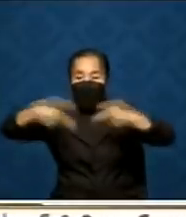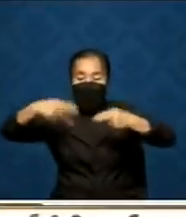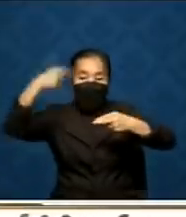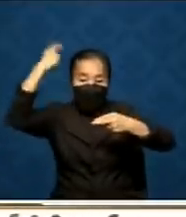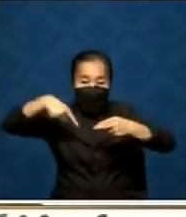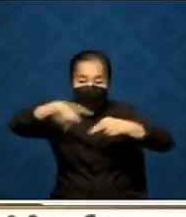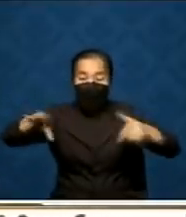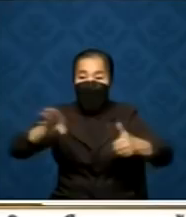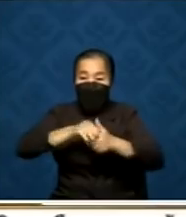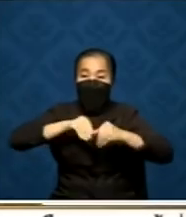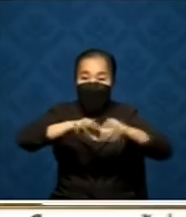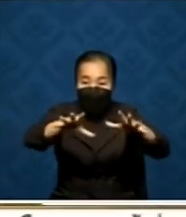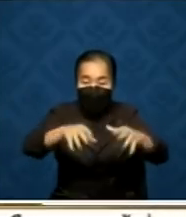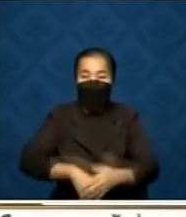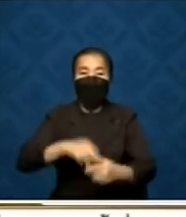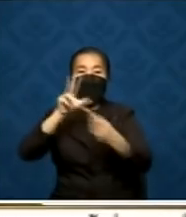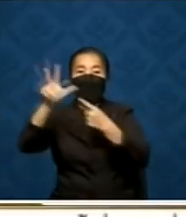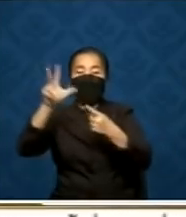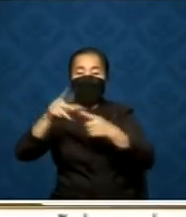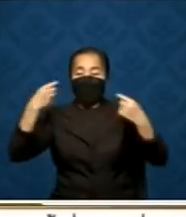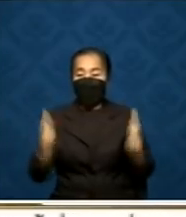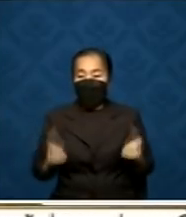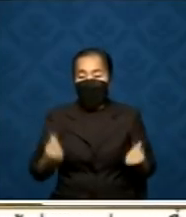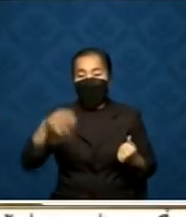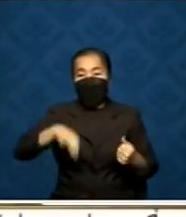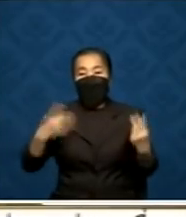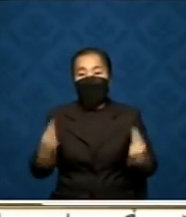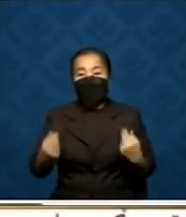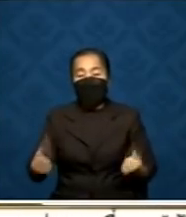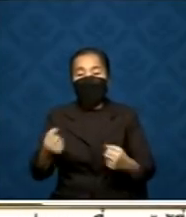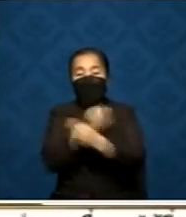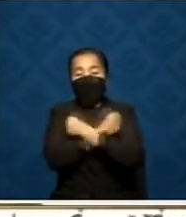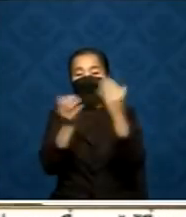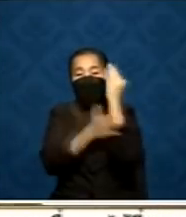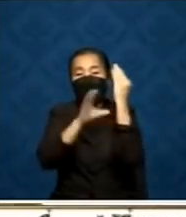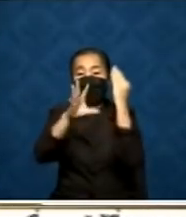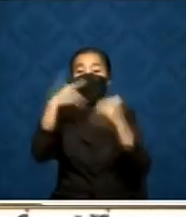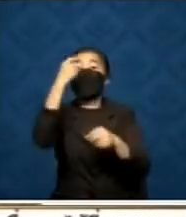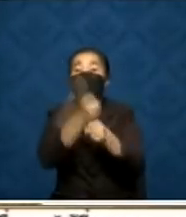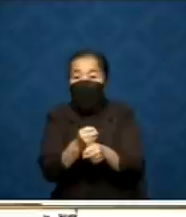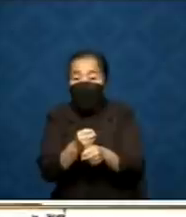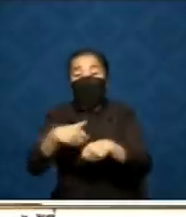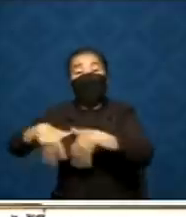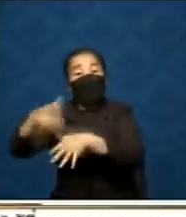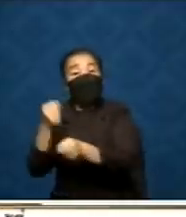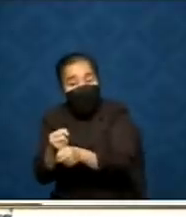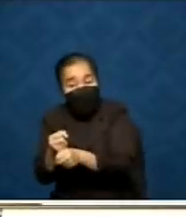งานๆคอนเสริ์ตครั้ง 3ซ.ทองหล่อถ้าใครทำชาวบ้านไหม